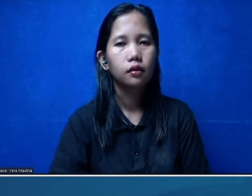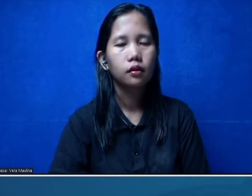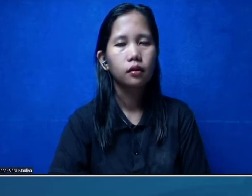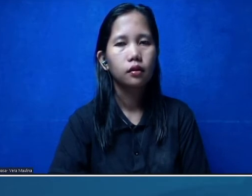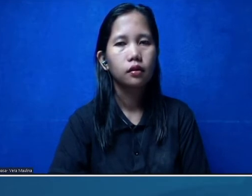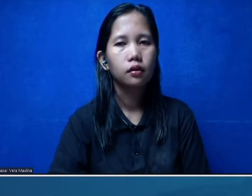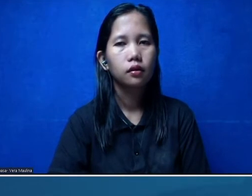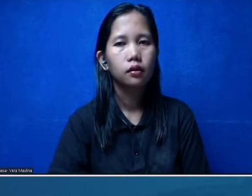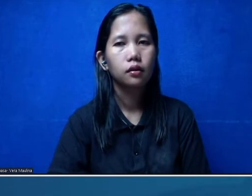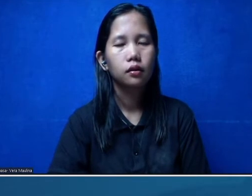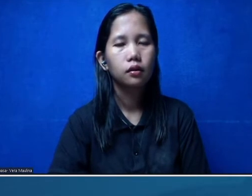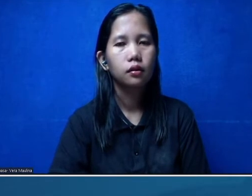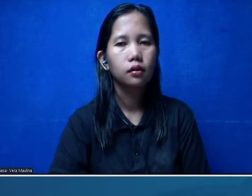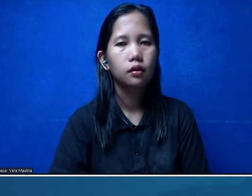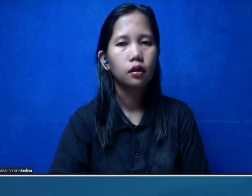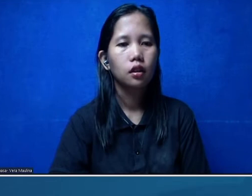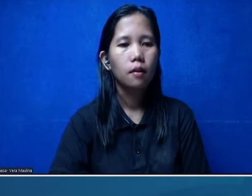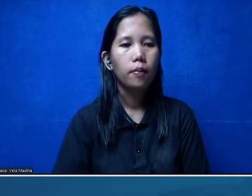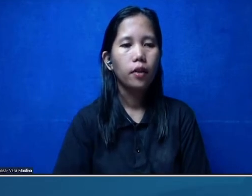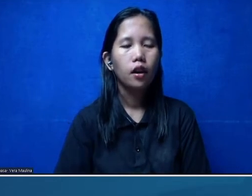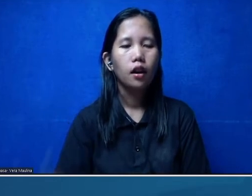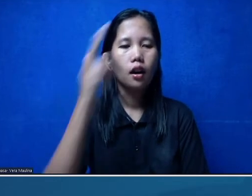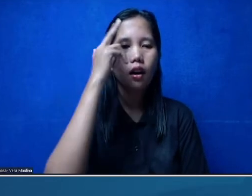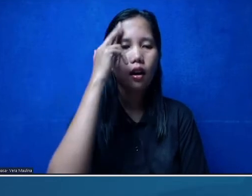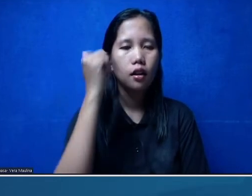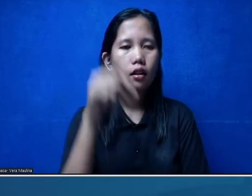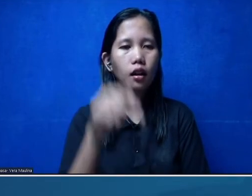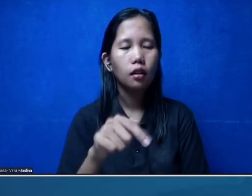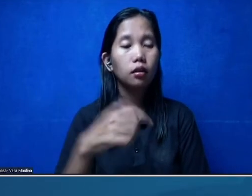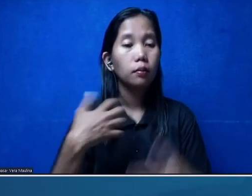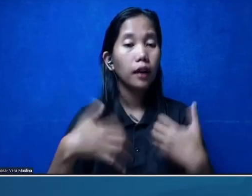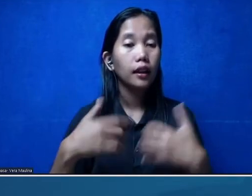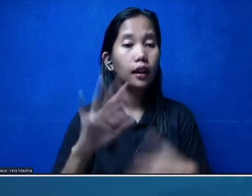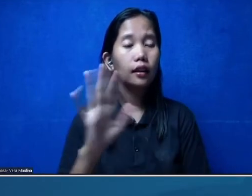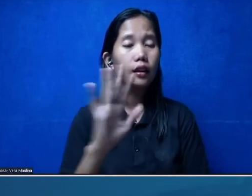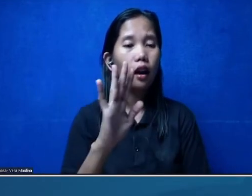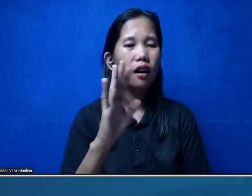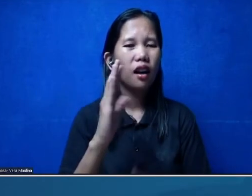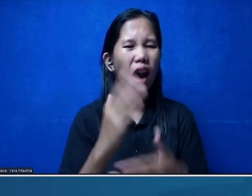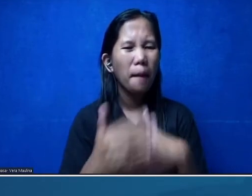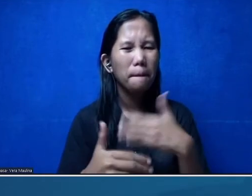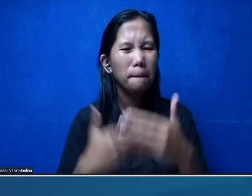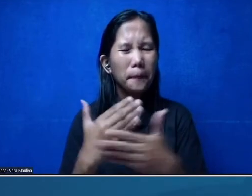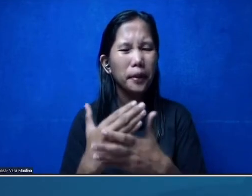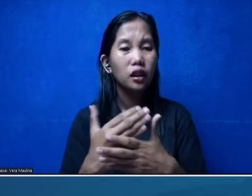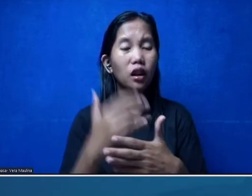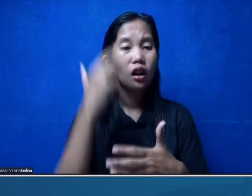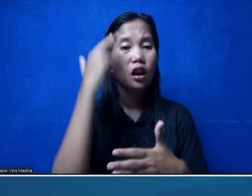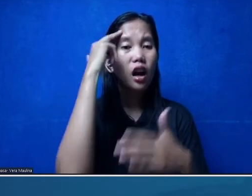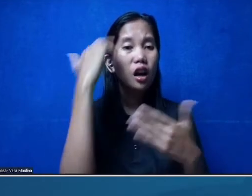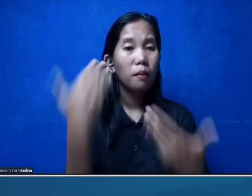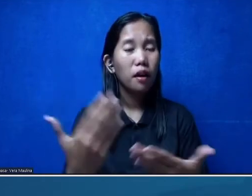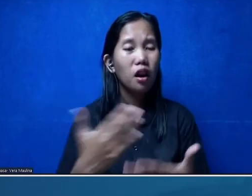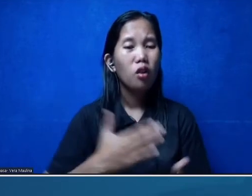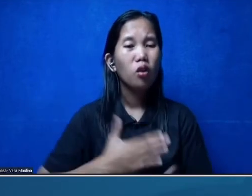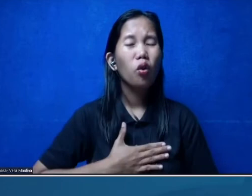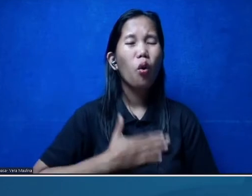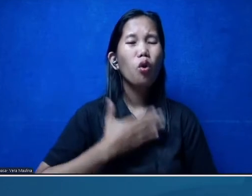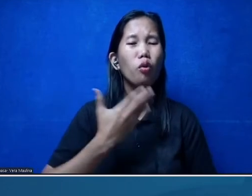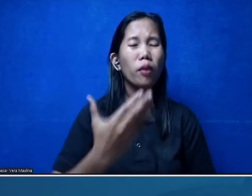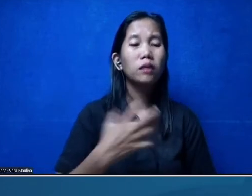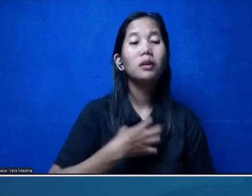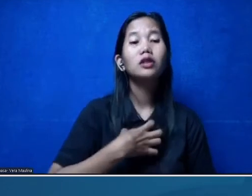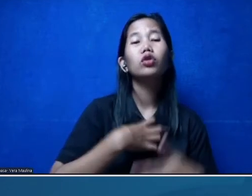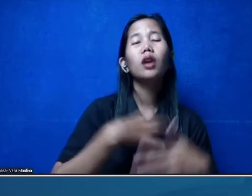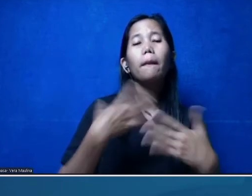dimaksud adalah kalau kita baca dalam Yohanes sampai 29 Yesuslah Anak Domba Allah itu di dalam